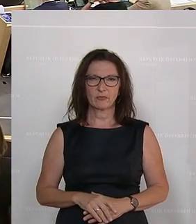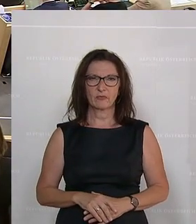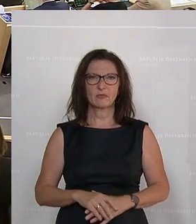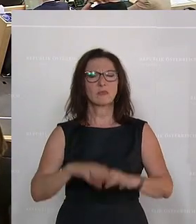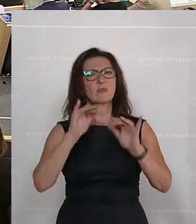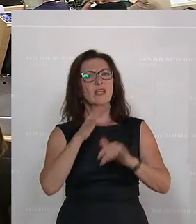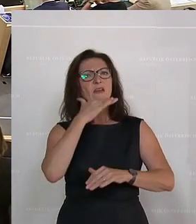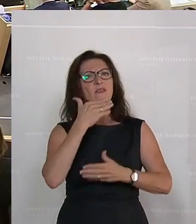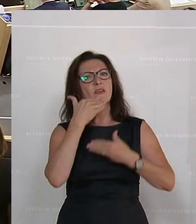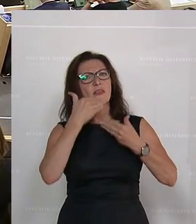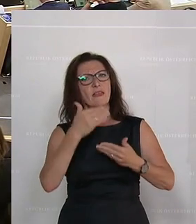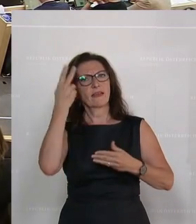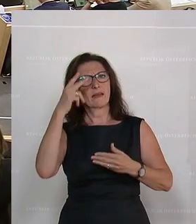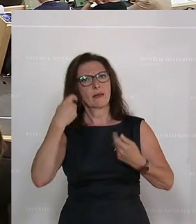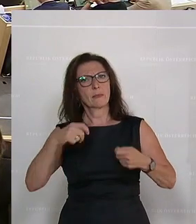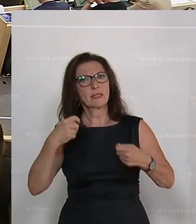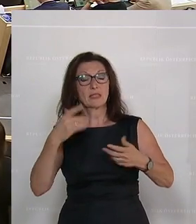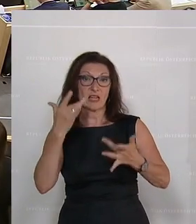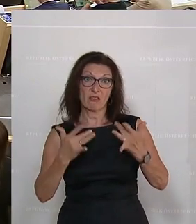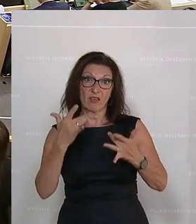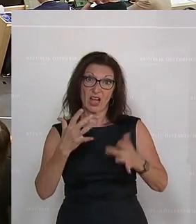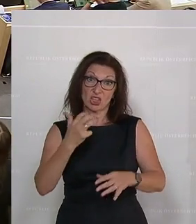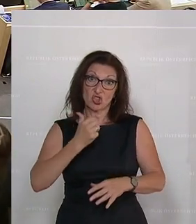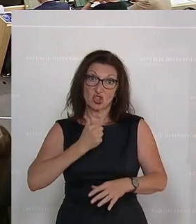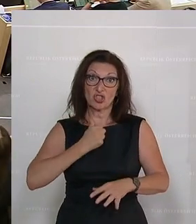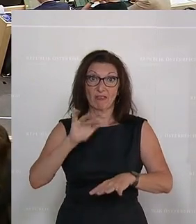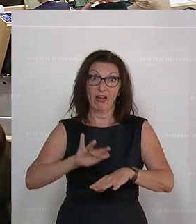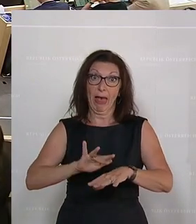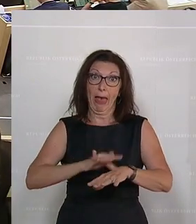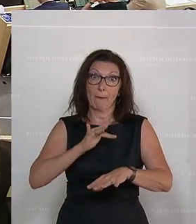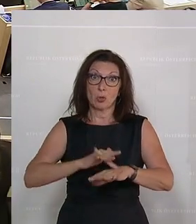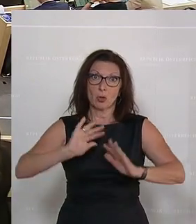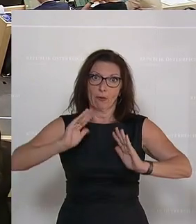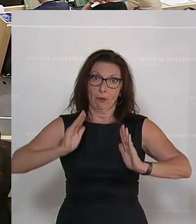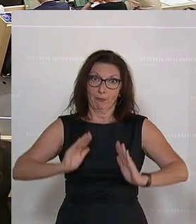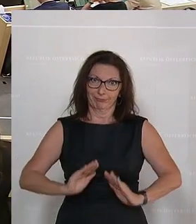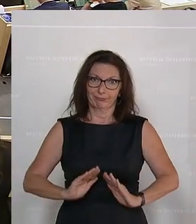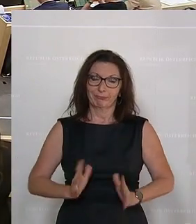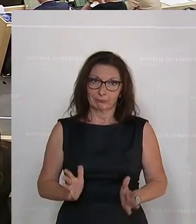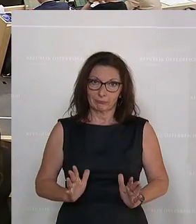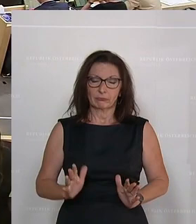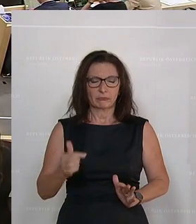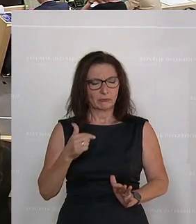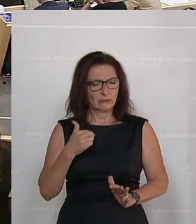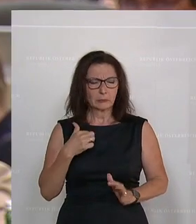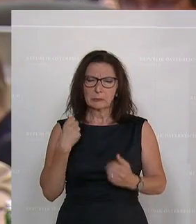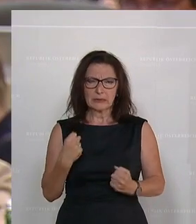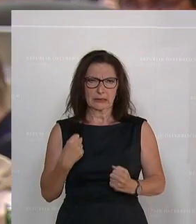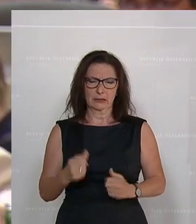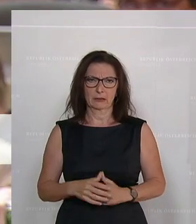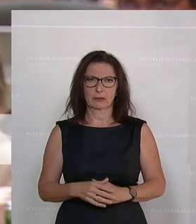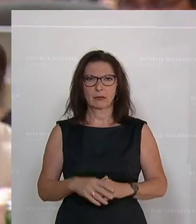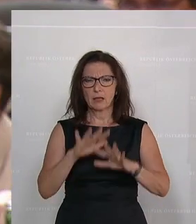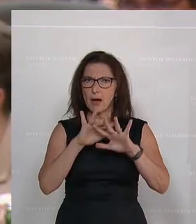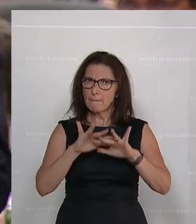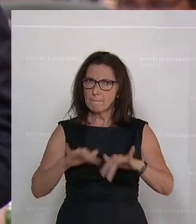präsident vielleicht schaffe ich es wirklich emotionen herauszunehmen ich bin grundsätzlich zutiefst davon überzeugt dass wir uns das parlament